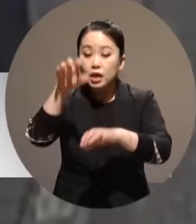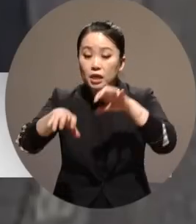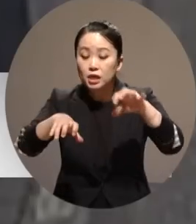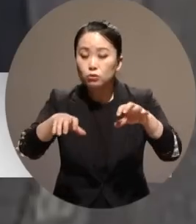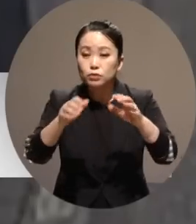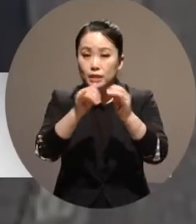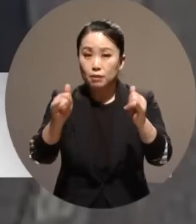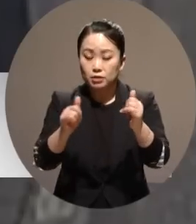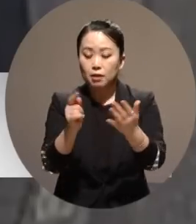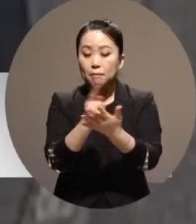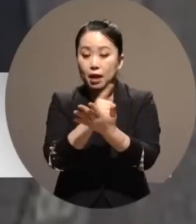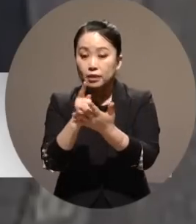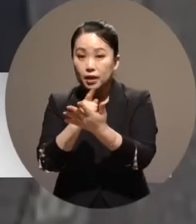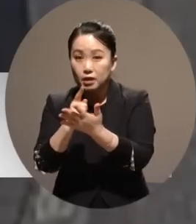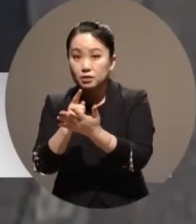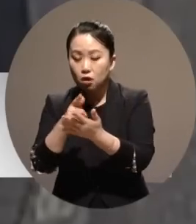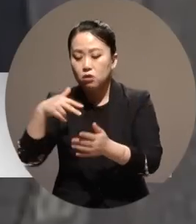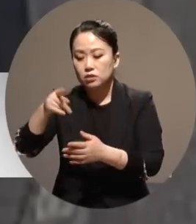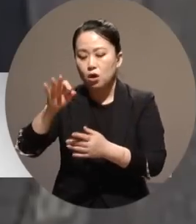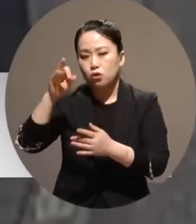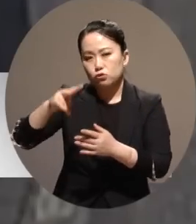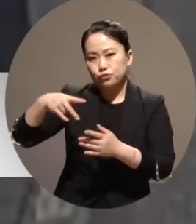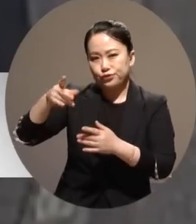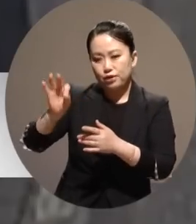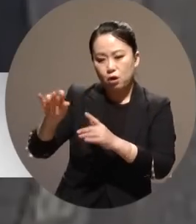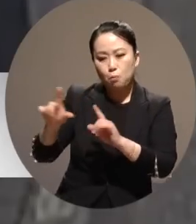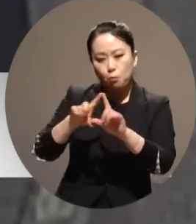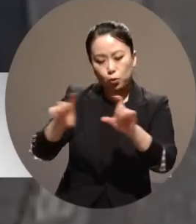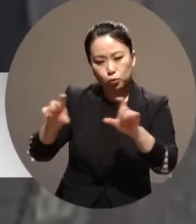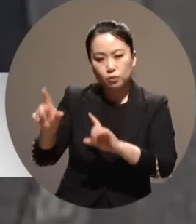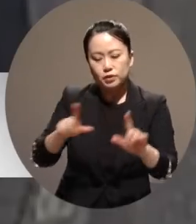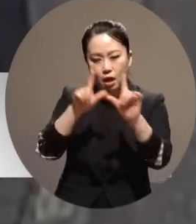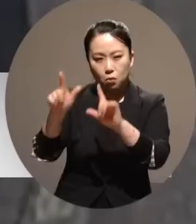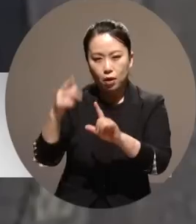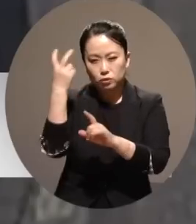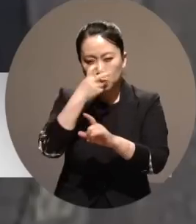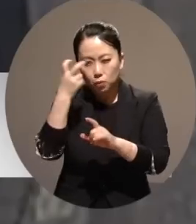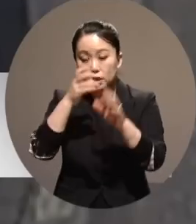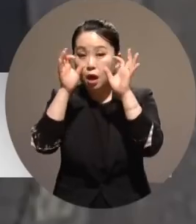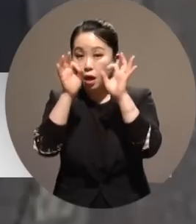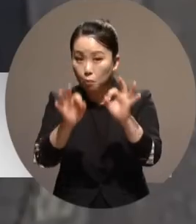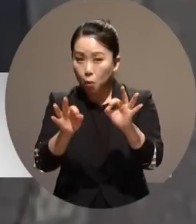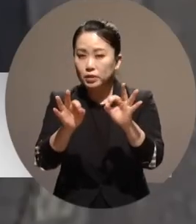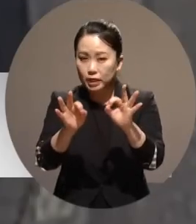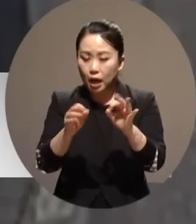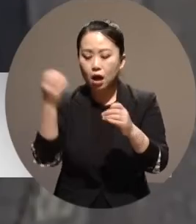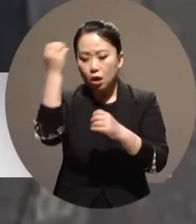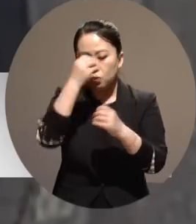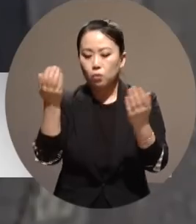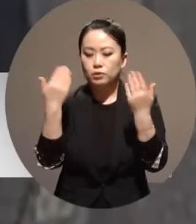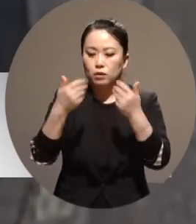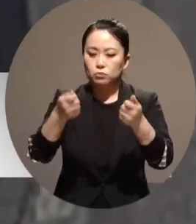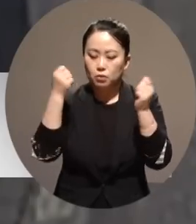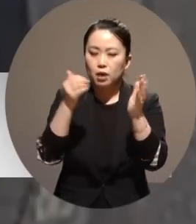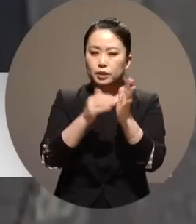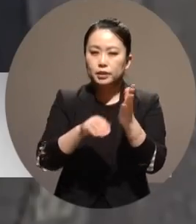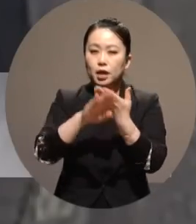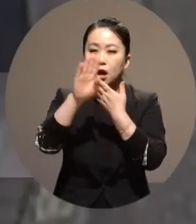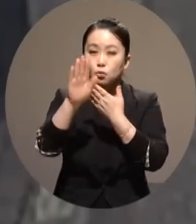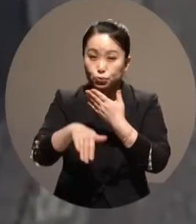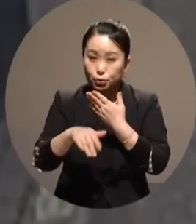일상생활을 취재해봤더니 고교 졸업 후 5년간 사회와 단절된 채 사실상 고립된 삶을 살아온 것으로